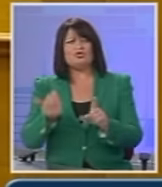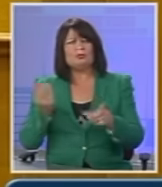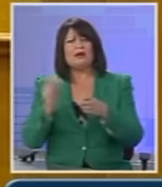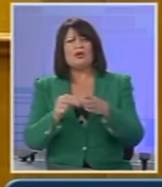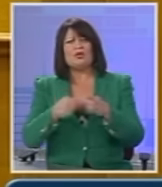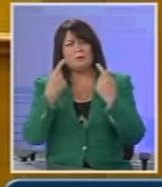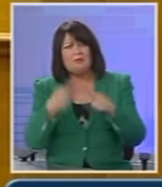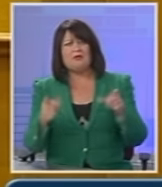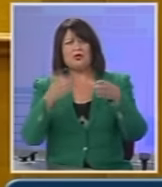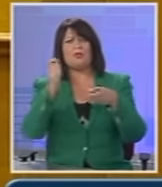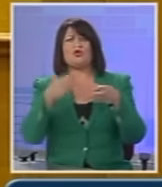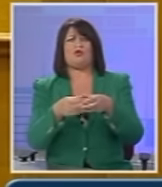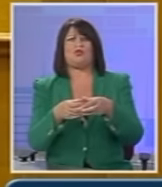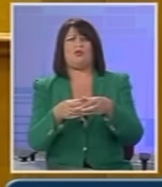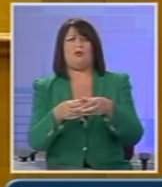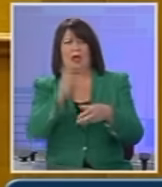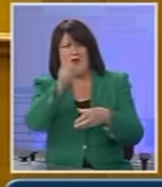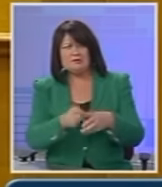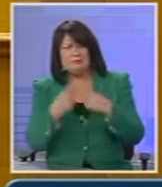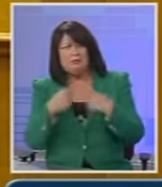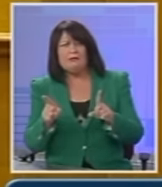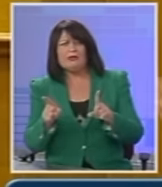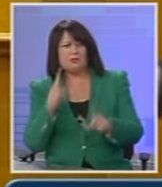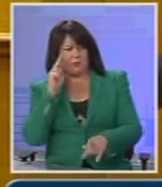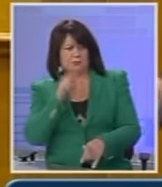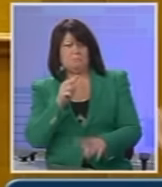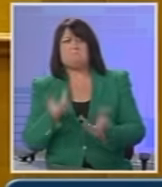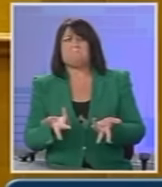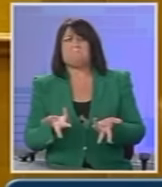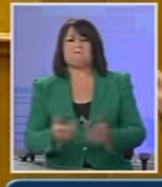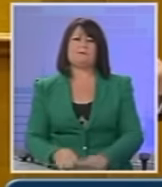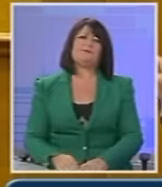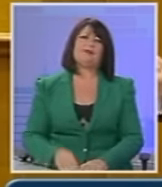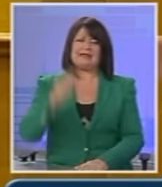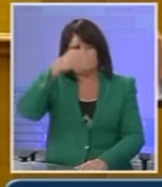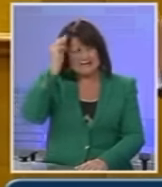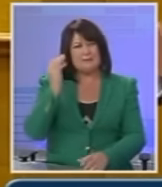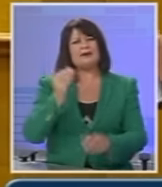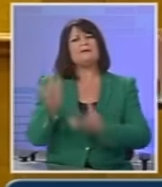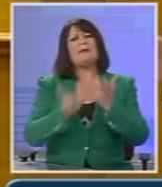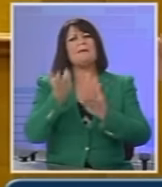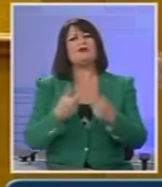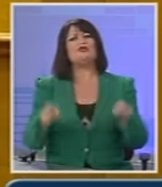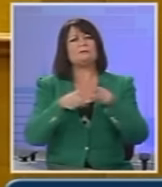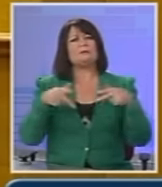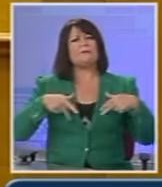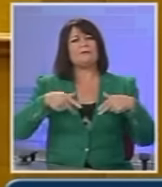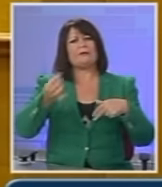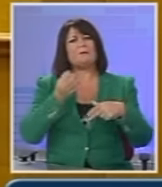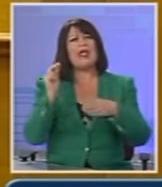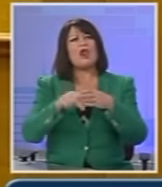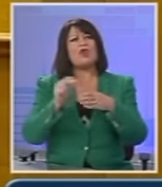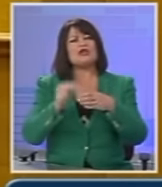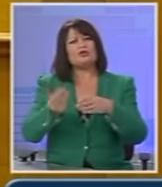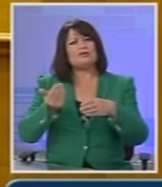προεκλογικό. Από την επομένη των εκλογών, η κυβέρνηση Τσίπρα Καμένου άρχισε να εγκαταλείπει όλα όσα λεγόντουσαν προεκλογικά.